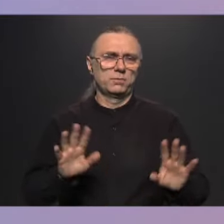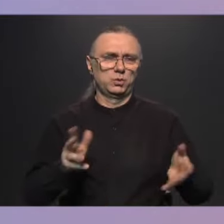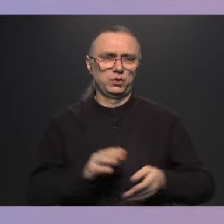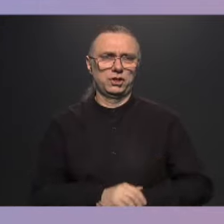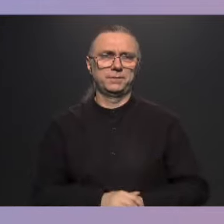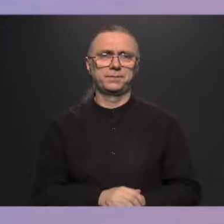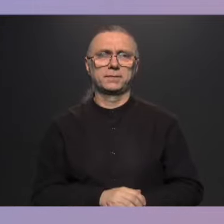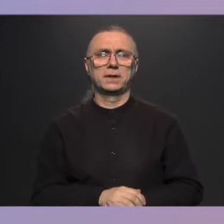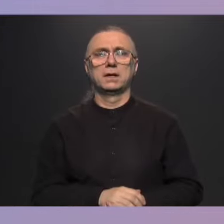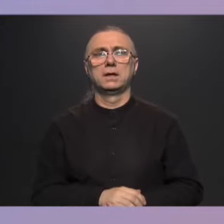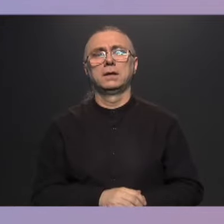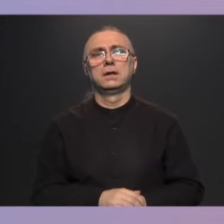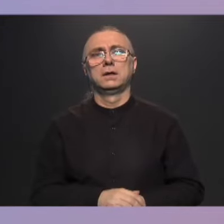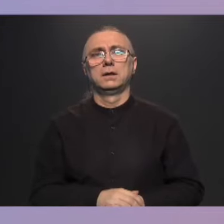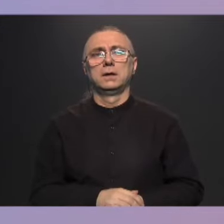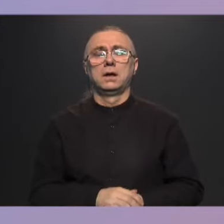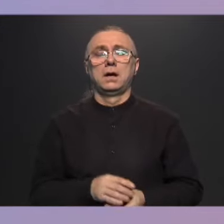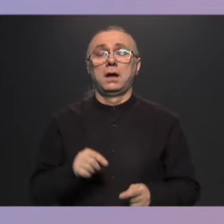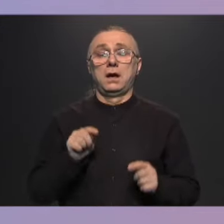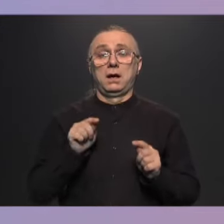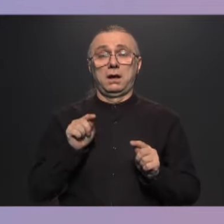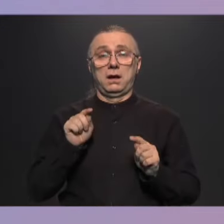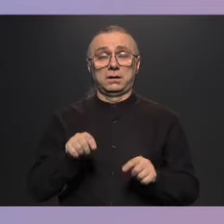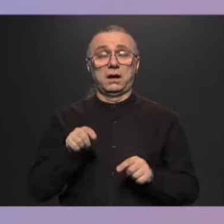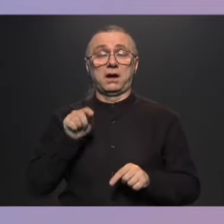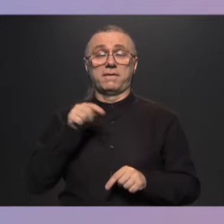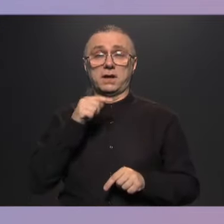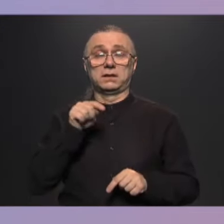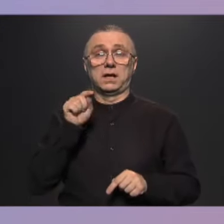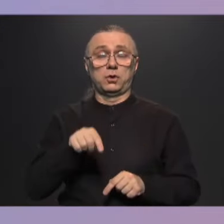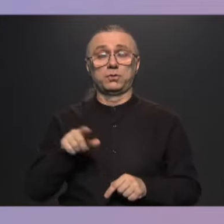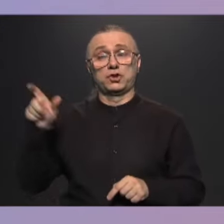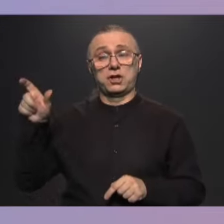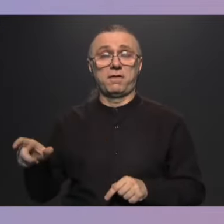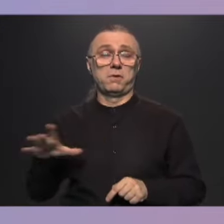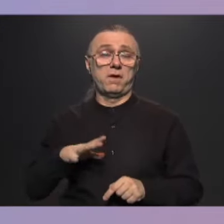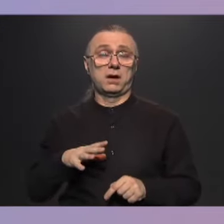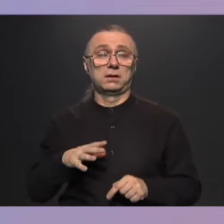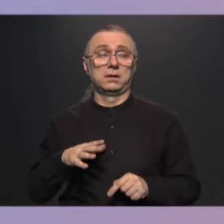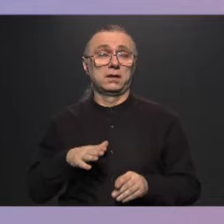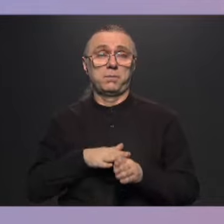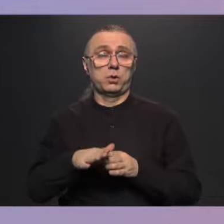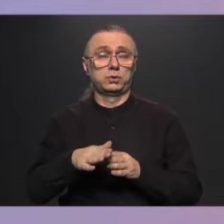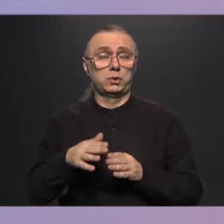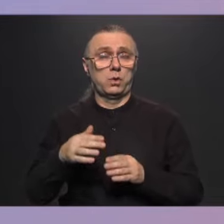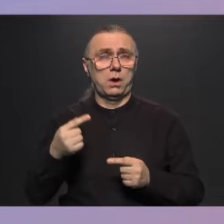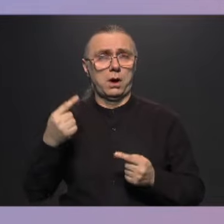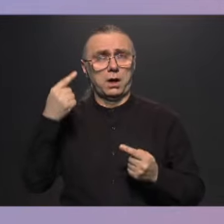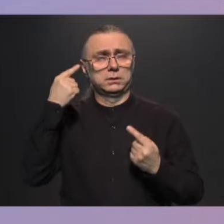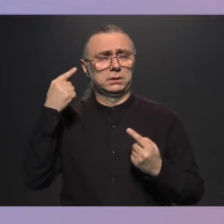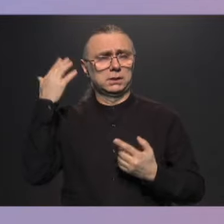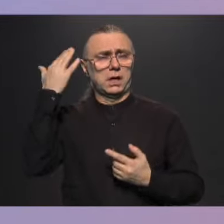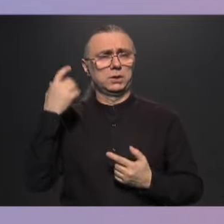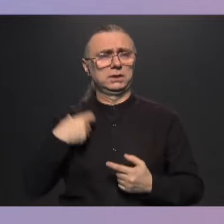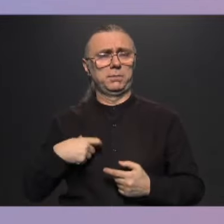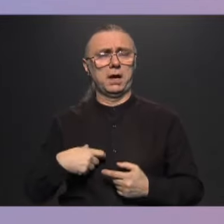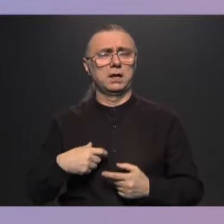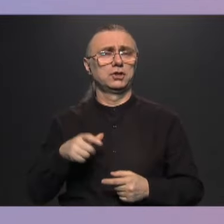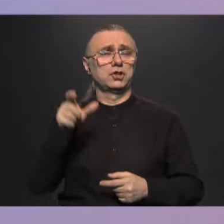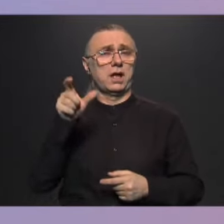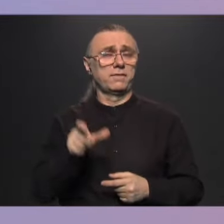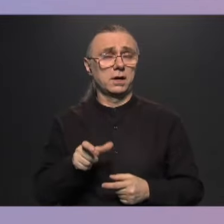что, ну, и, о том, что человек не в полной мере, может быть, осознает себя человеком, который является образом и